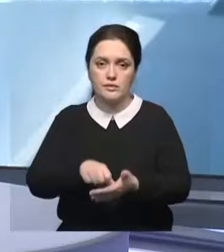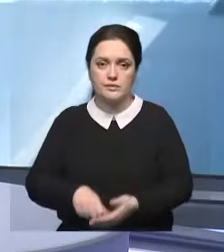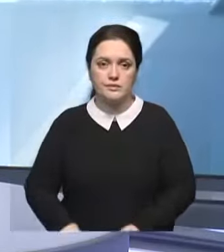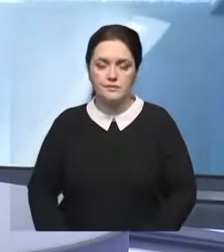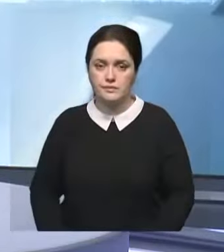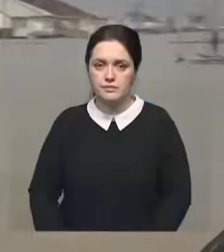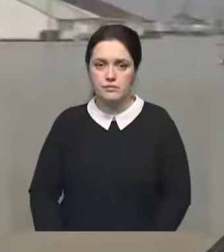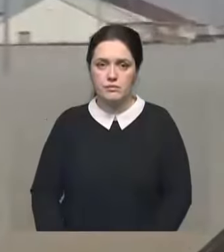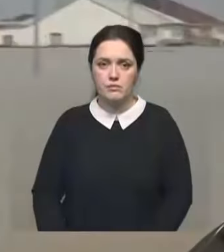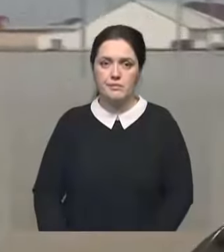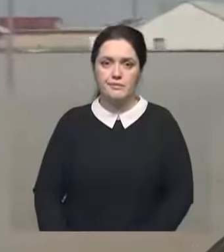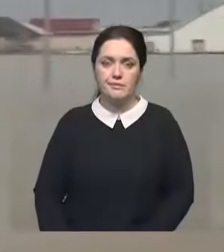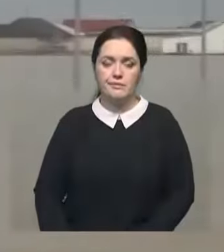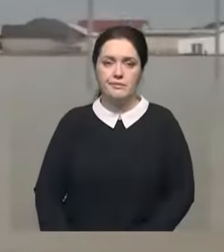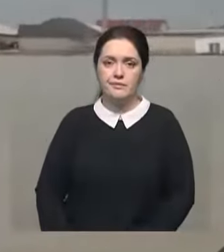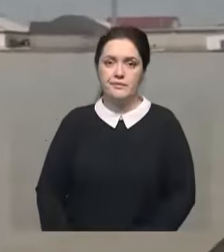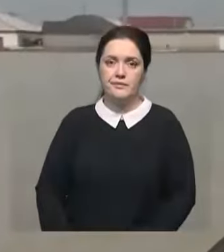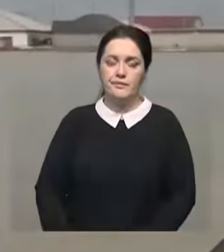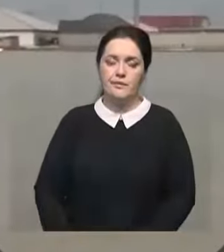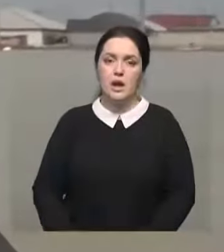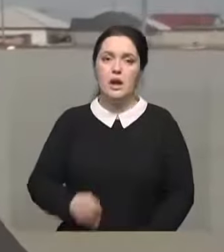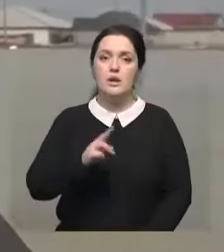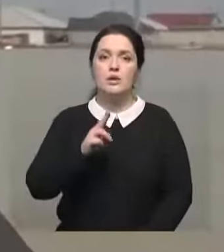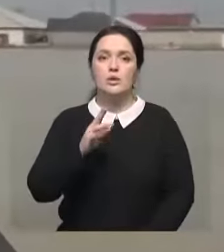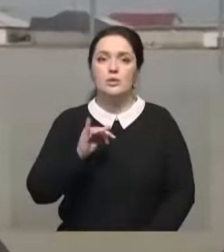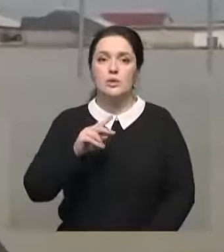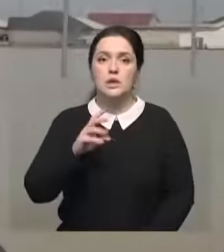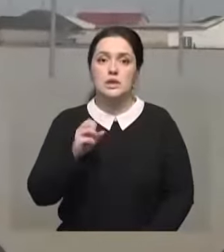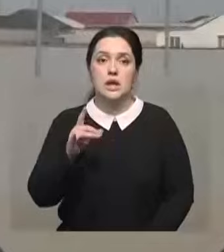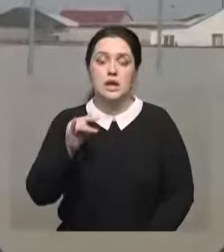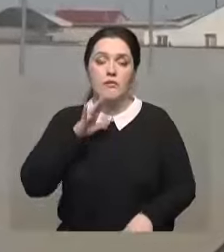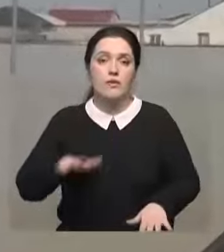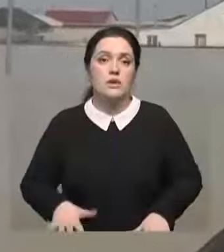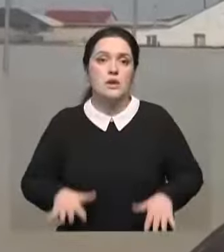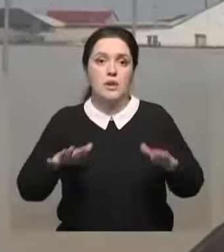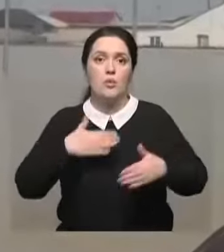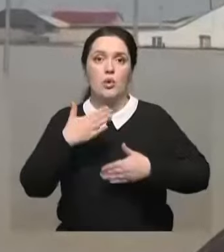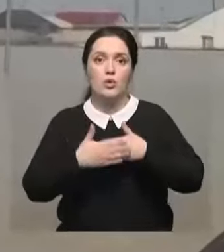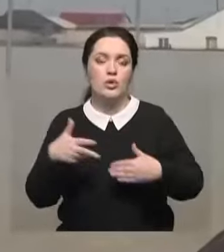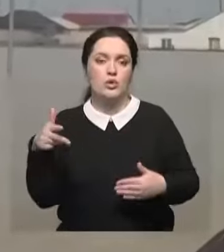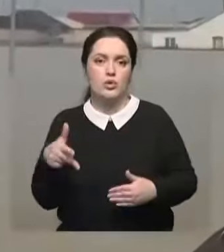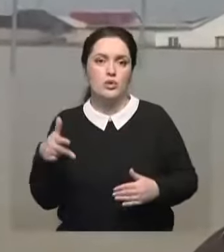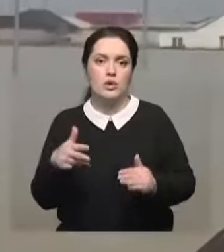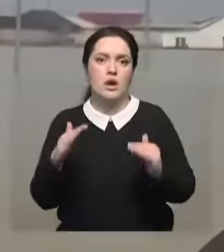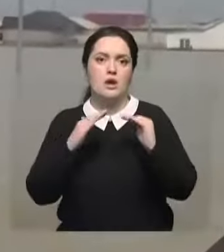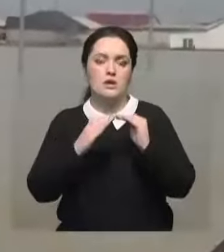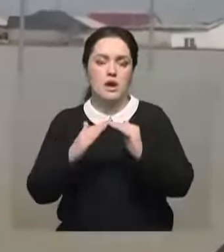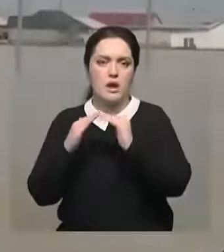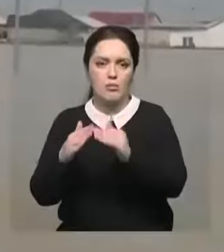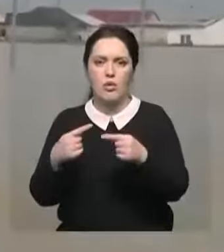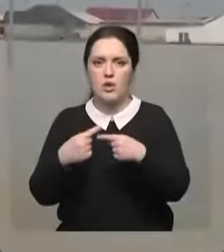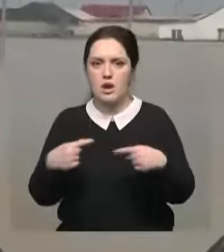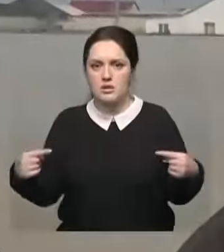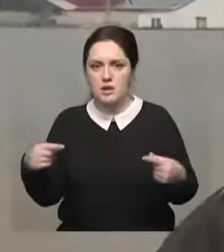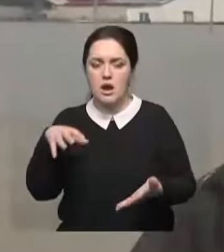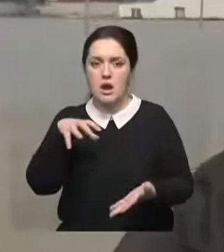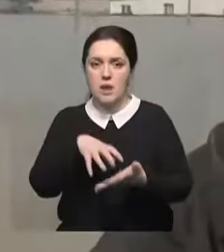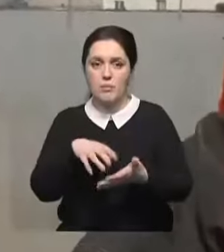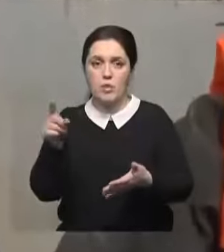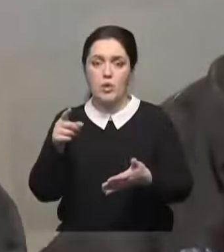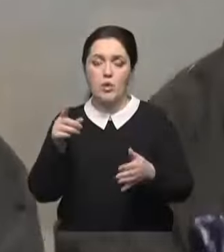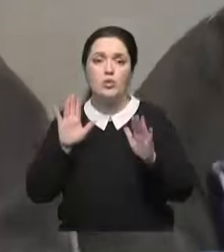расскажет. В Кульсары по-прежнему остаются подтопленными около 3000 домов и различных объектов. Добраться до